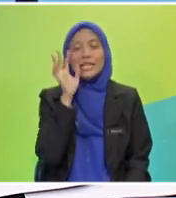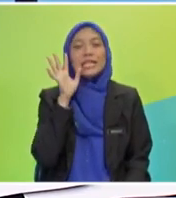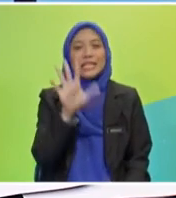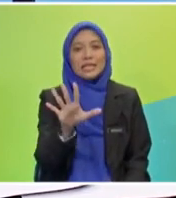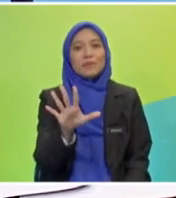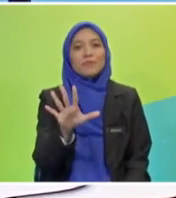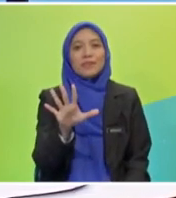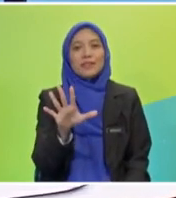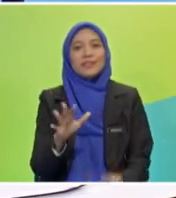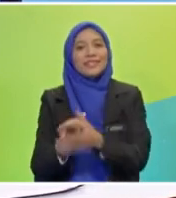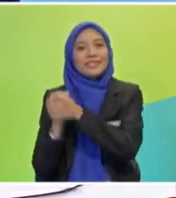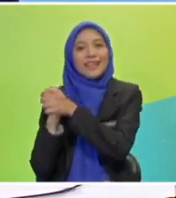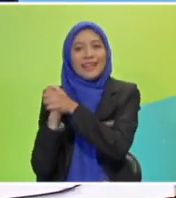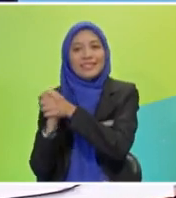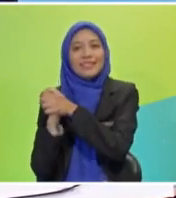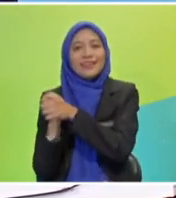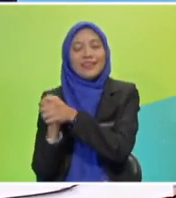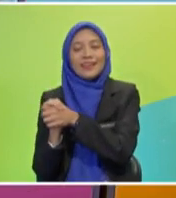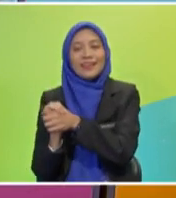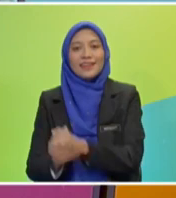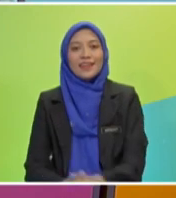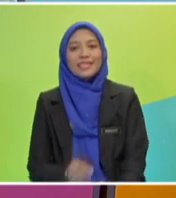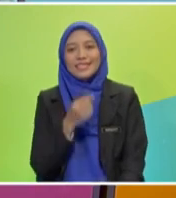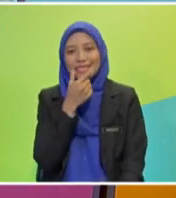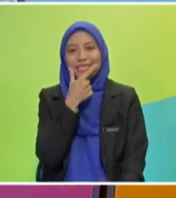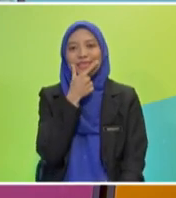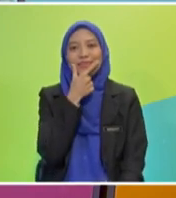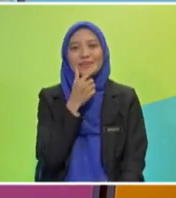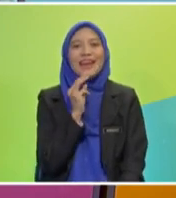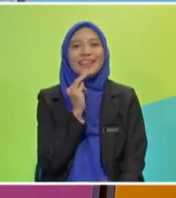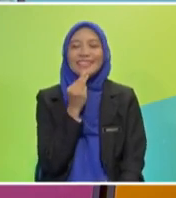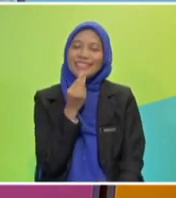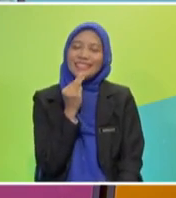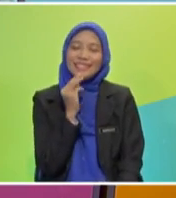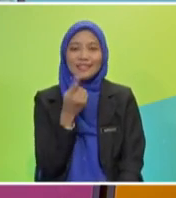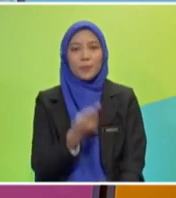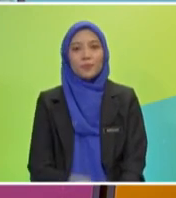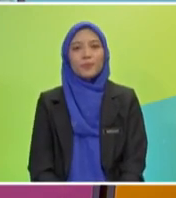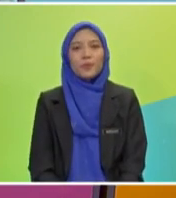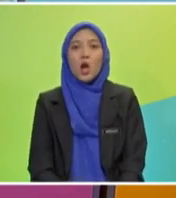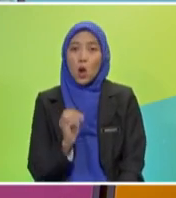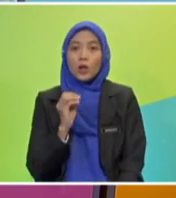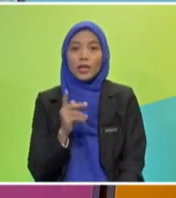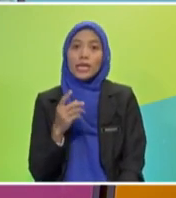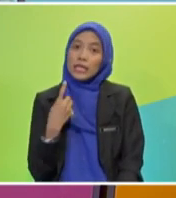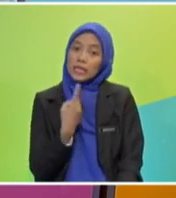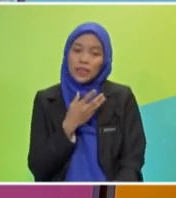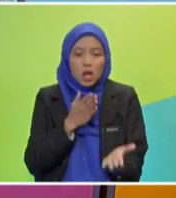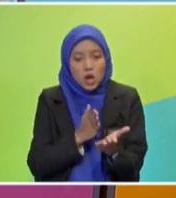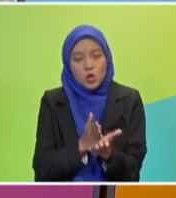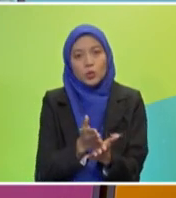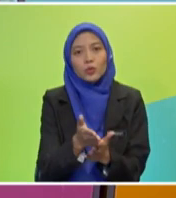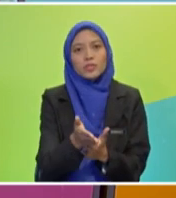1, 2, 3, 4, 5. Tahniah, Iman. Semanis senyuman Iman. Senyum je. Baiklah, kita teruskan lagi ya, Mira. Boleh, cikgu. Kita teruskan